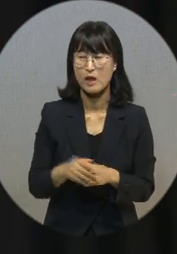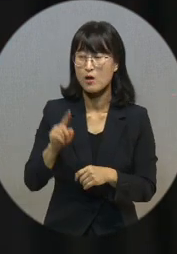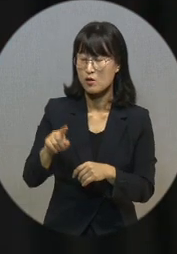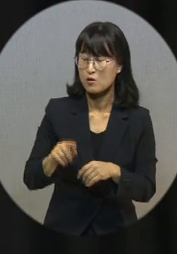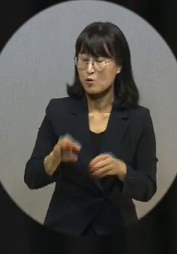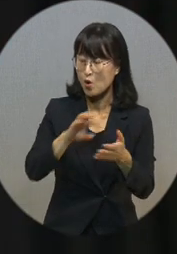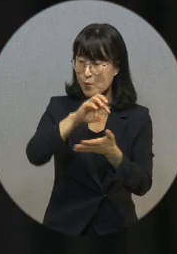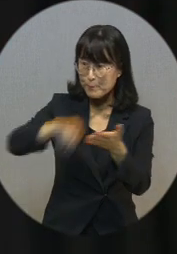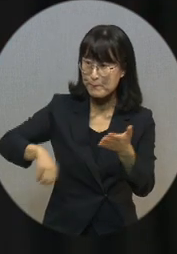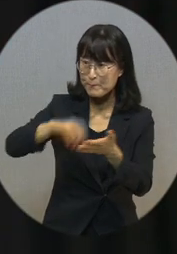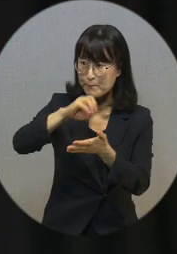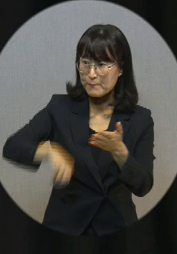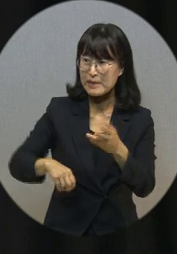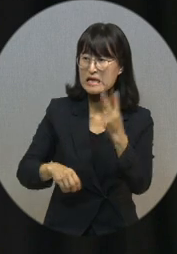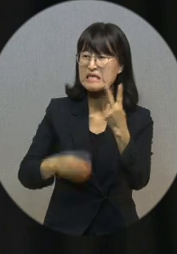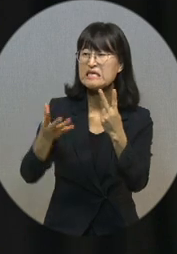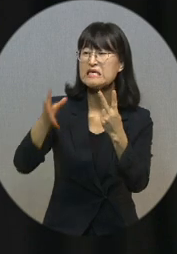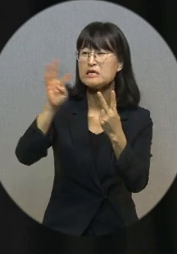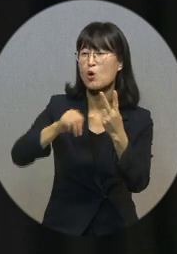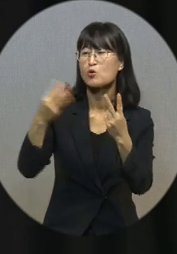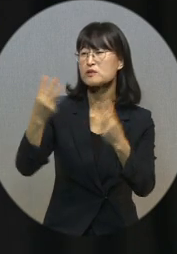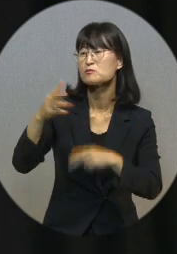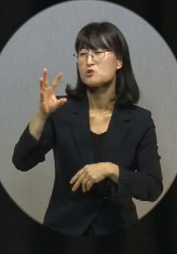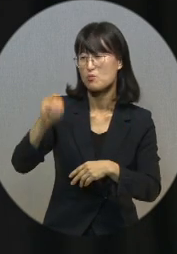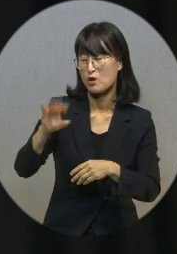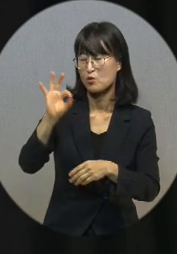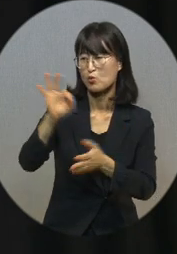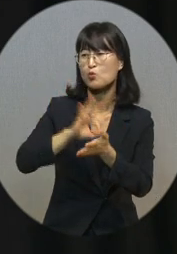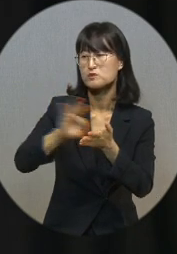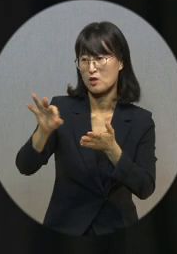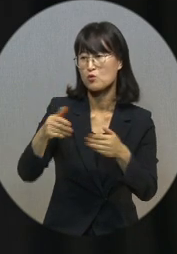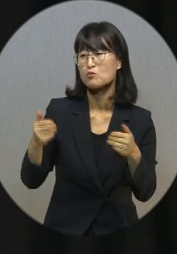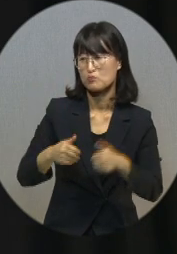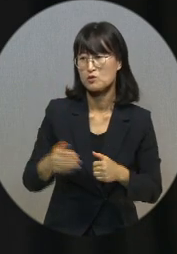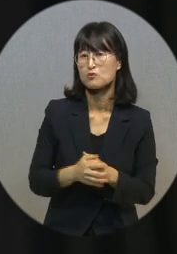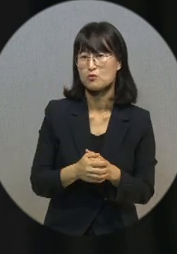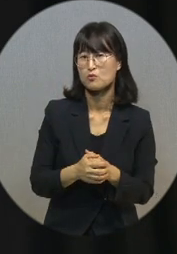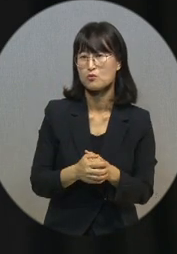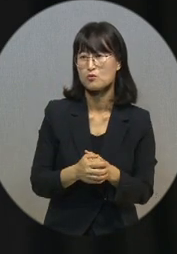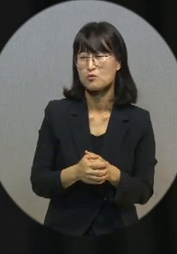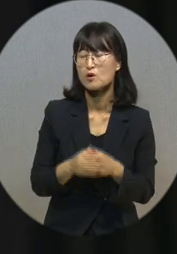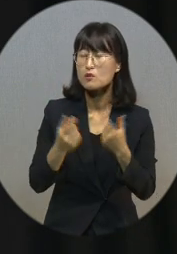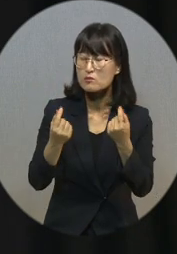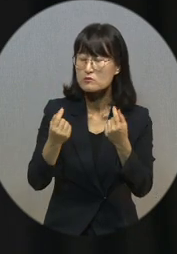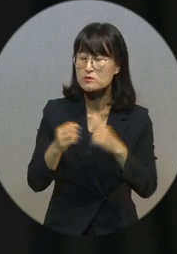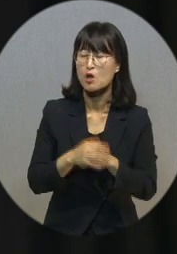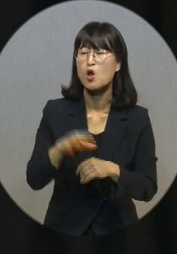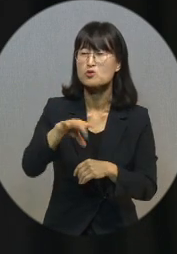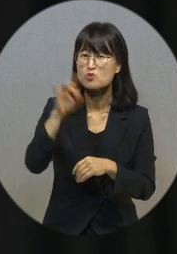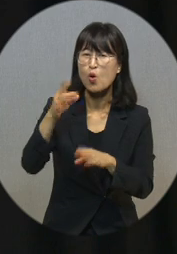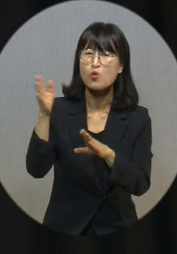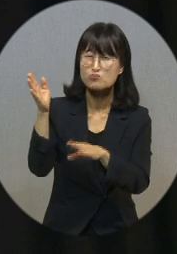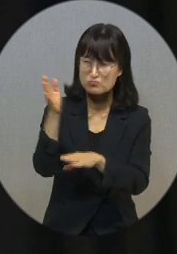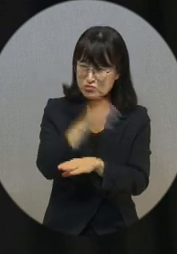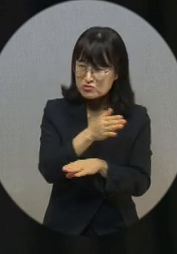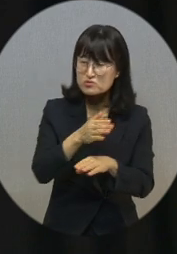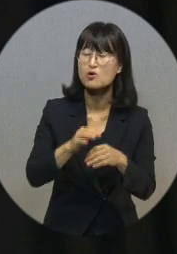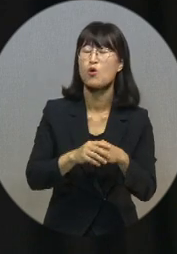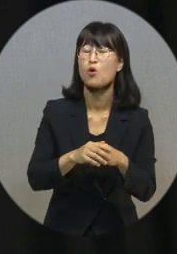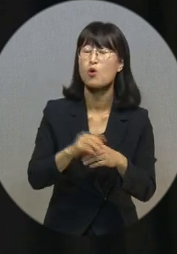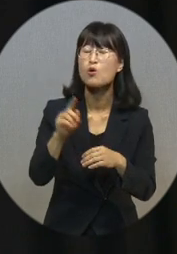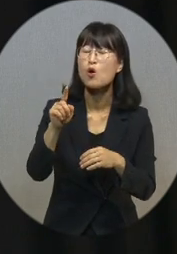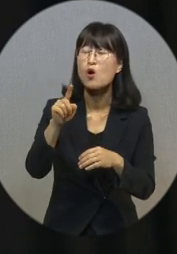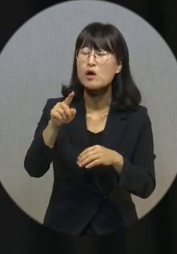비용이 2억 3천만 원의 소요가 되고요. 이런 것들이 장애 주류화 처음부터 네. 지하철 설립될